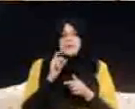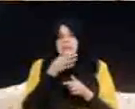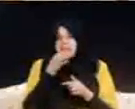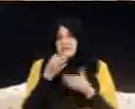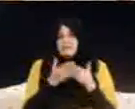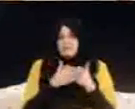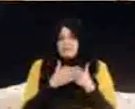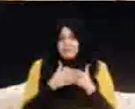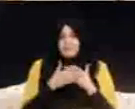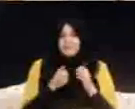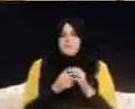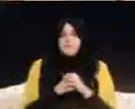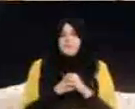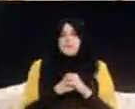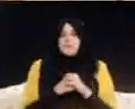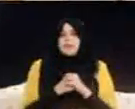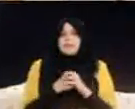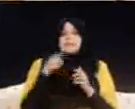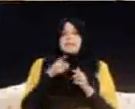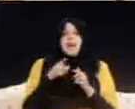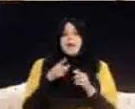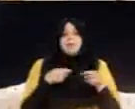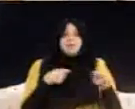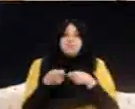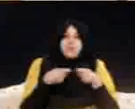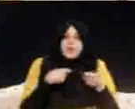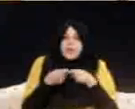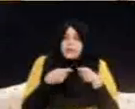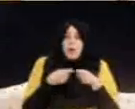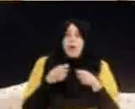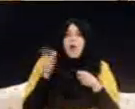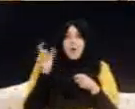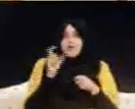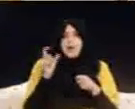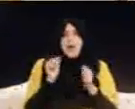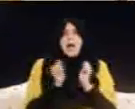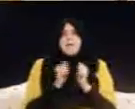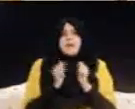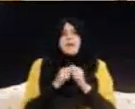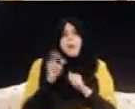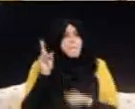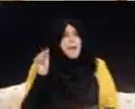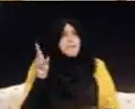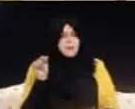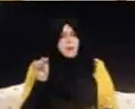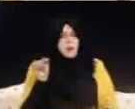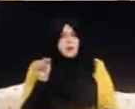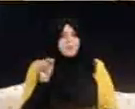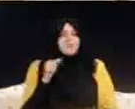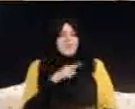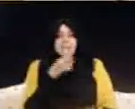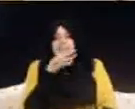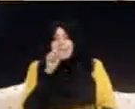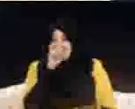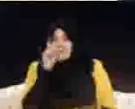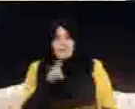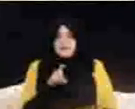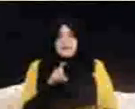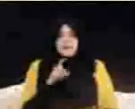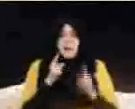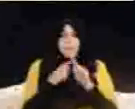واحد ندخلوا في هذه المعاملة الشرعية مع بعض الرخص وبعض الرخص. سؤال مهم في الموضوع